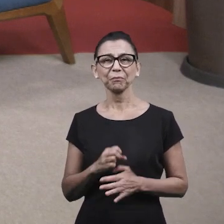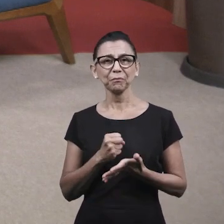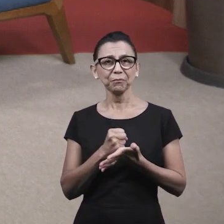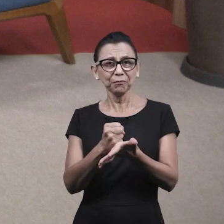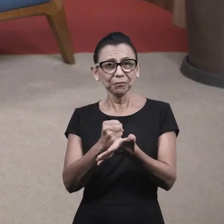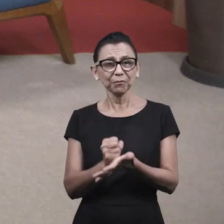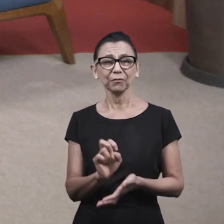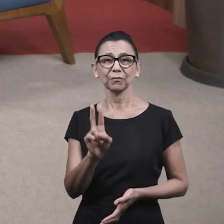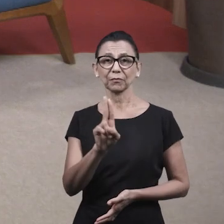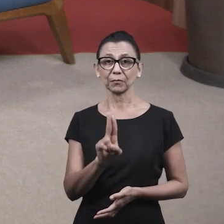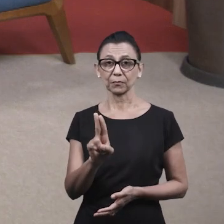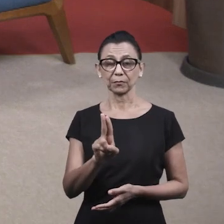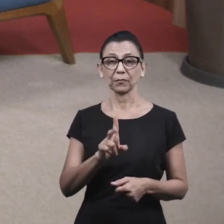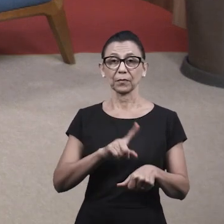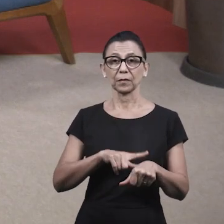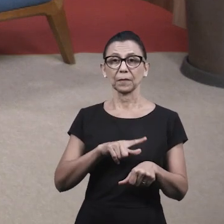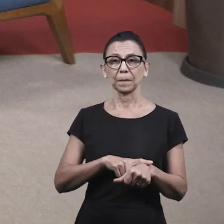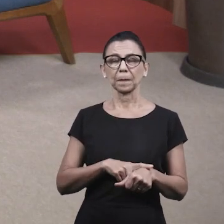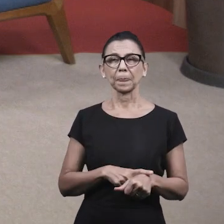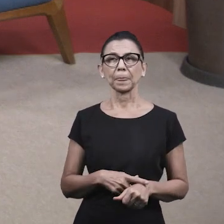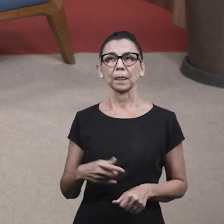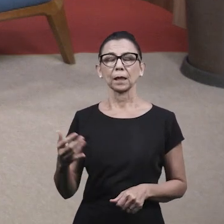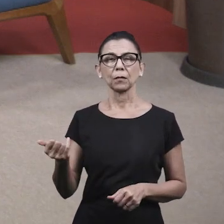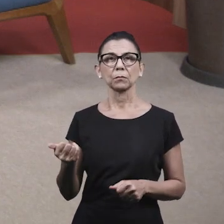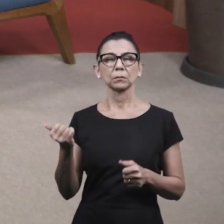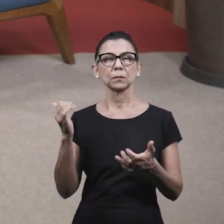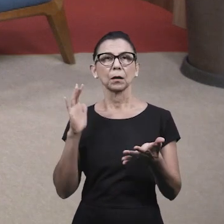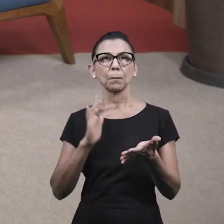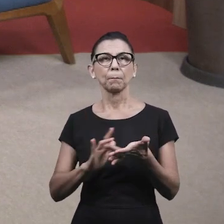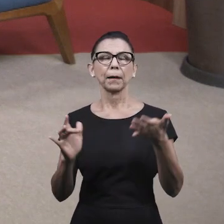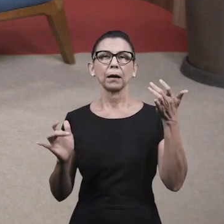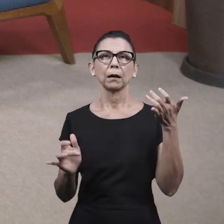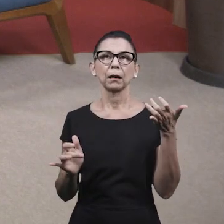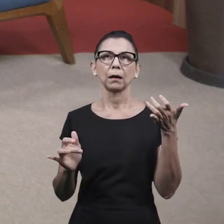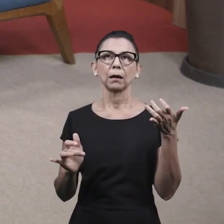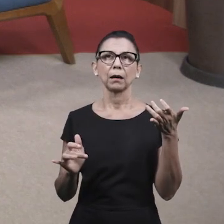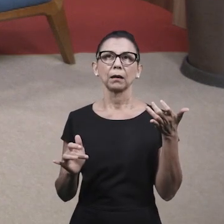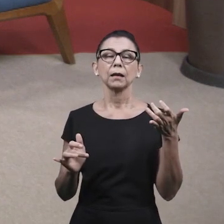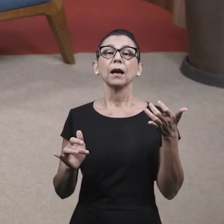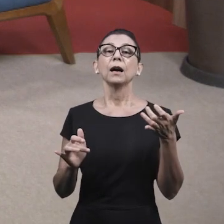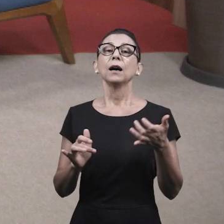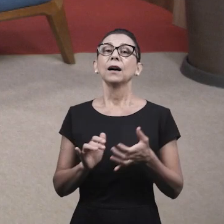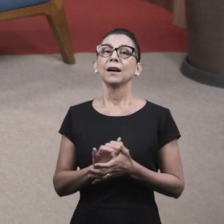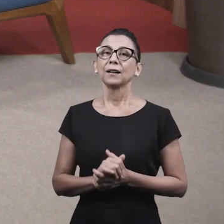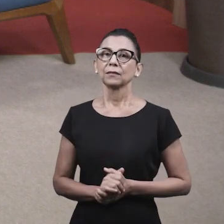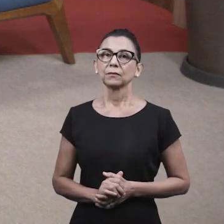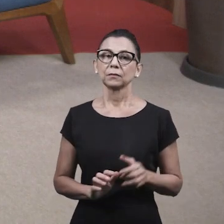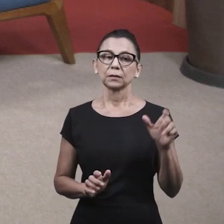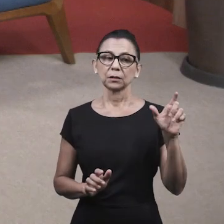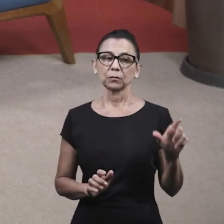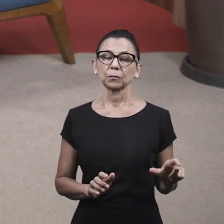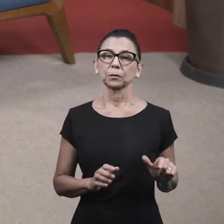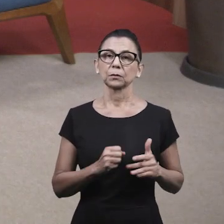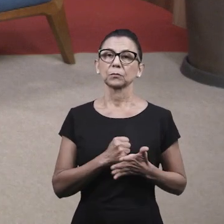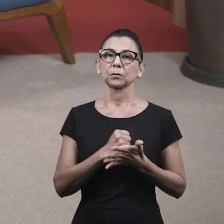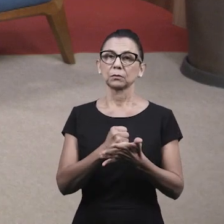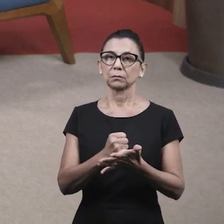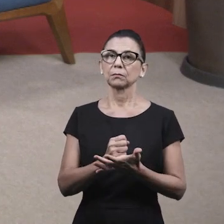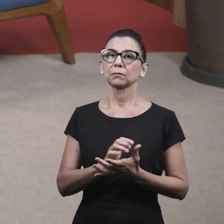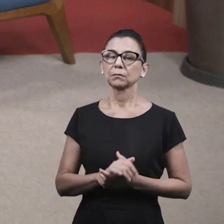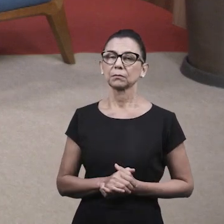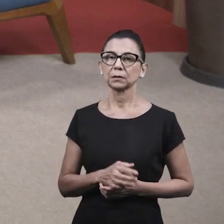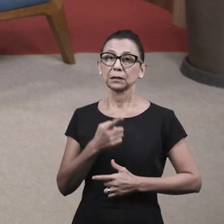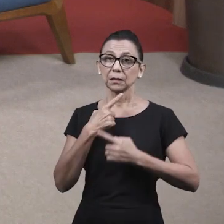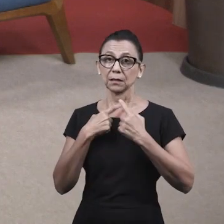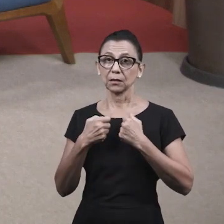76. Quand vous l'appelez, vous allez recevoir une prière, une parole de la part du Seigneur. Si vous souhaitez,